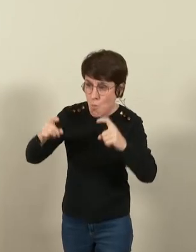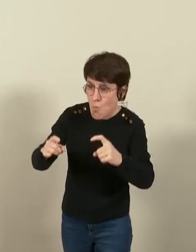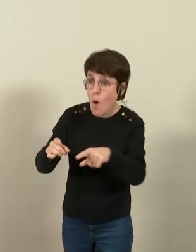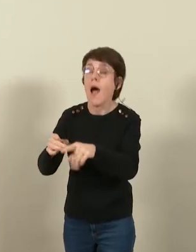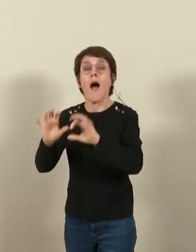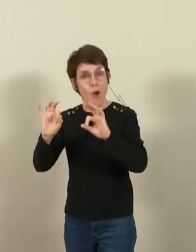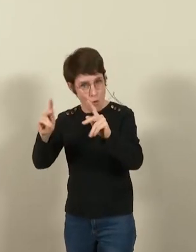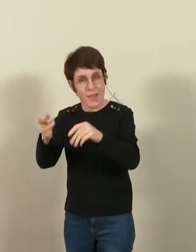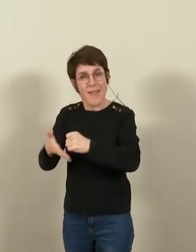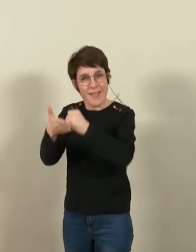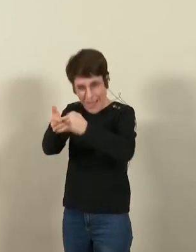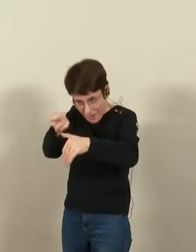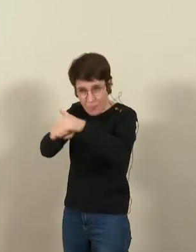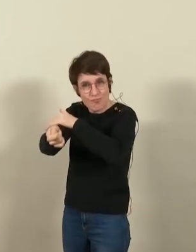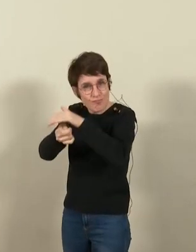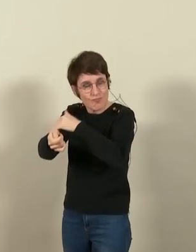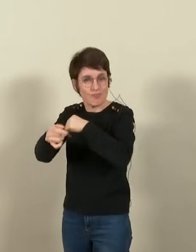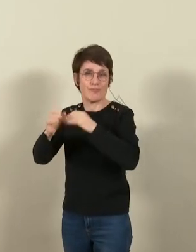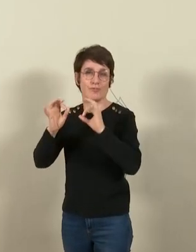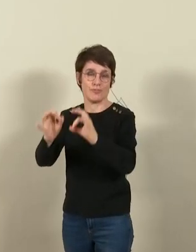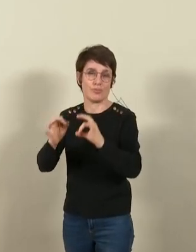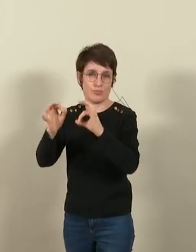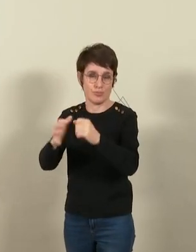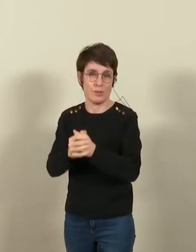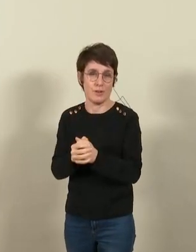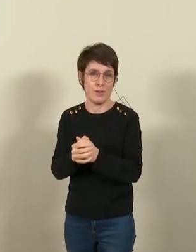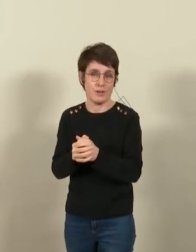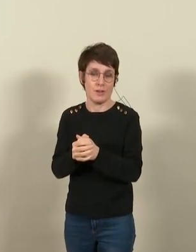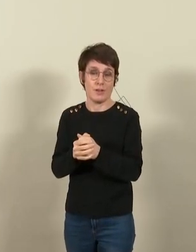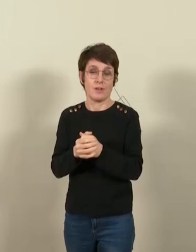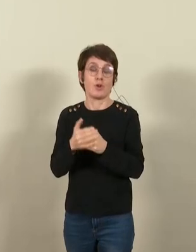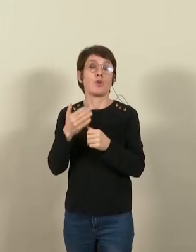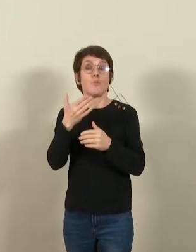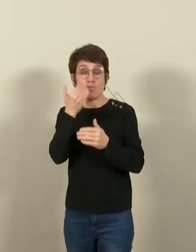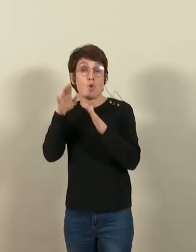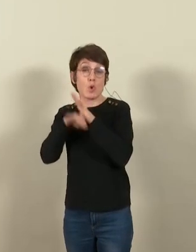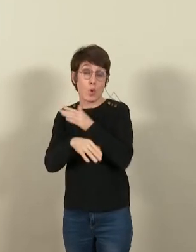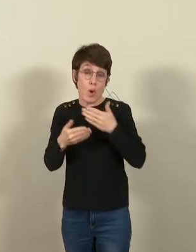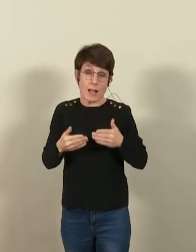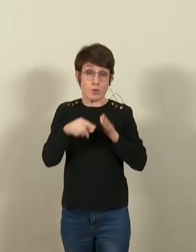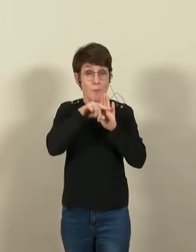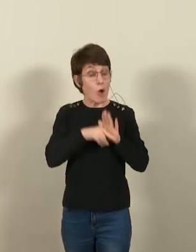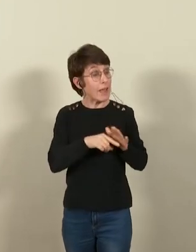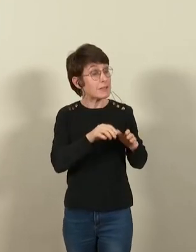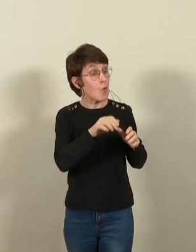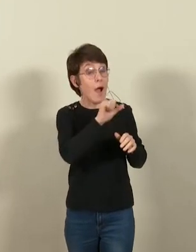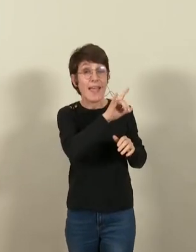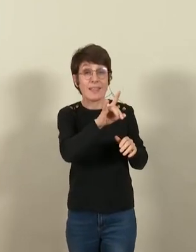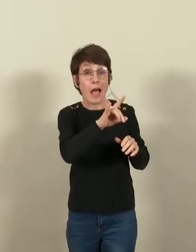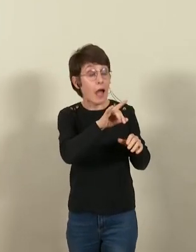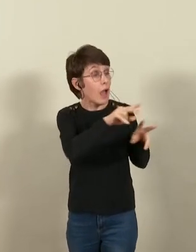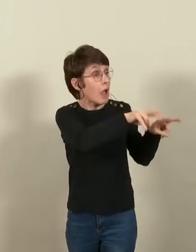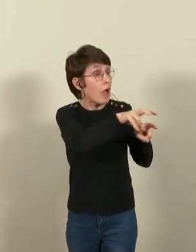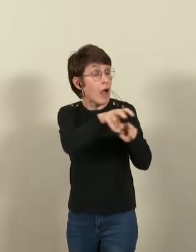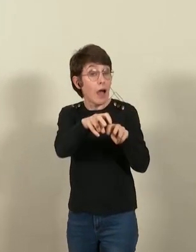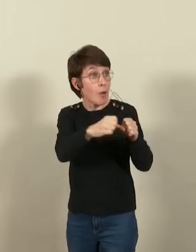qui engagent leur transition avec moins de phyo plutôt que la règle de base de répartition au nombre d'hectares cultivés qui est une